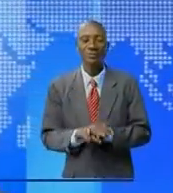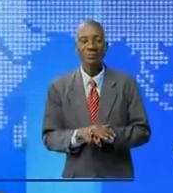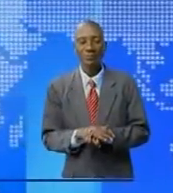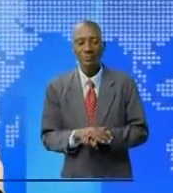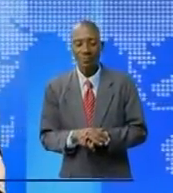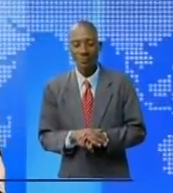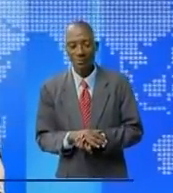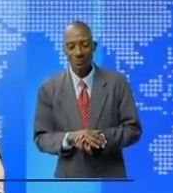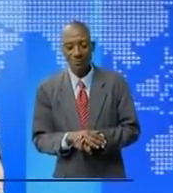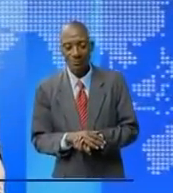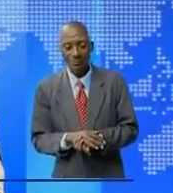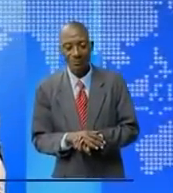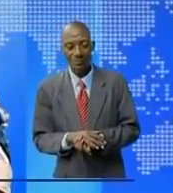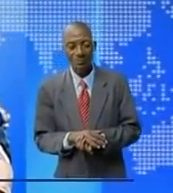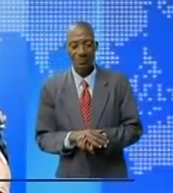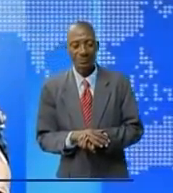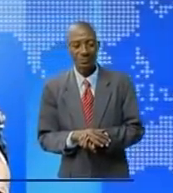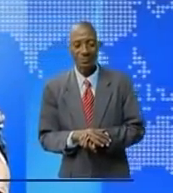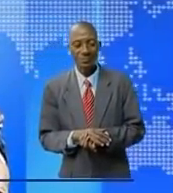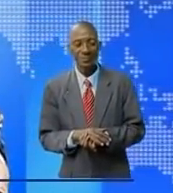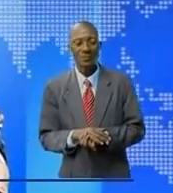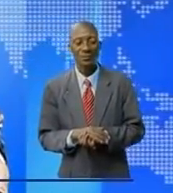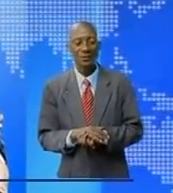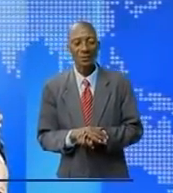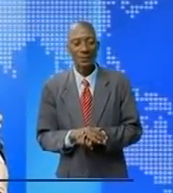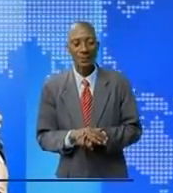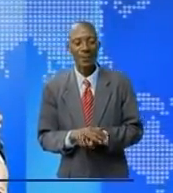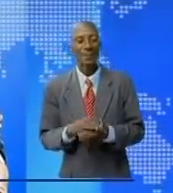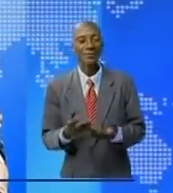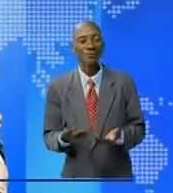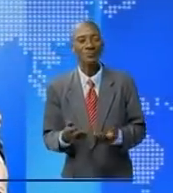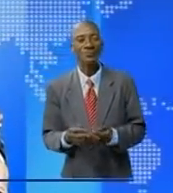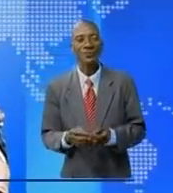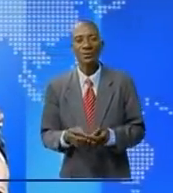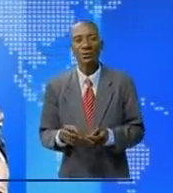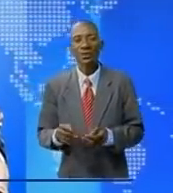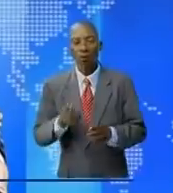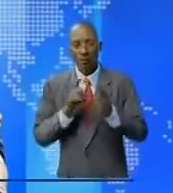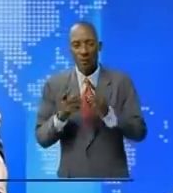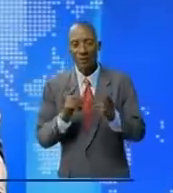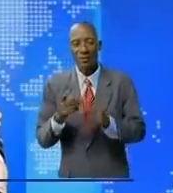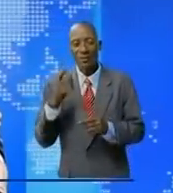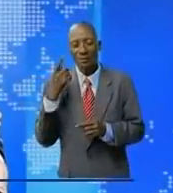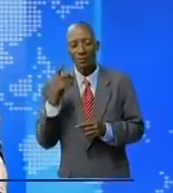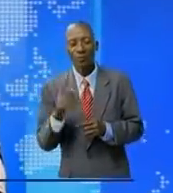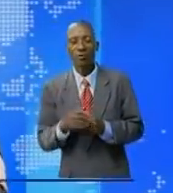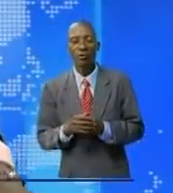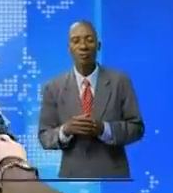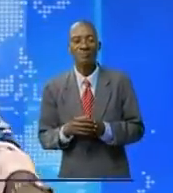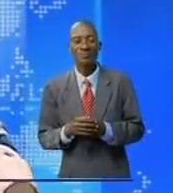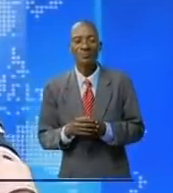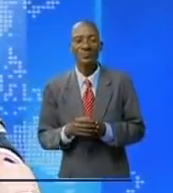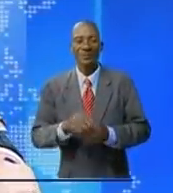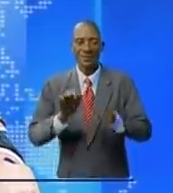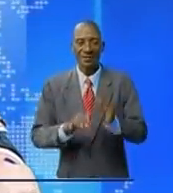Et puis pour avoir fait preuve de compétences professionnelles, l'Observatoire de la bonne gouvernance vient de décerner un prix d'excellence au